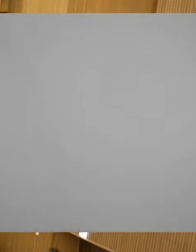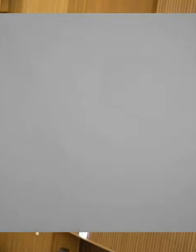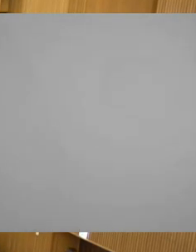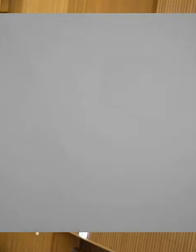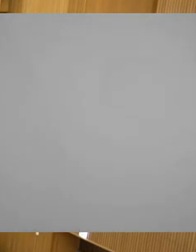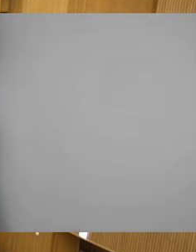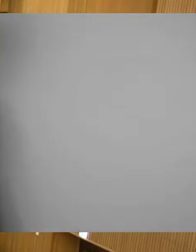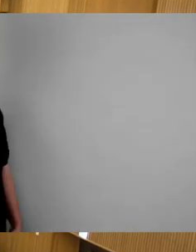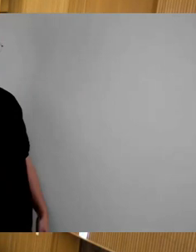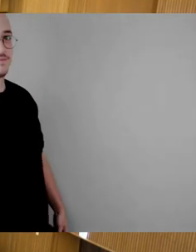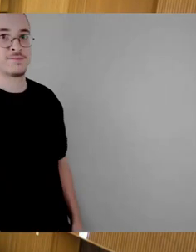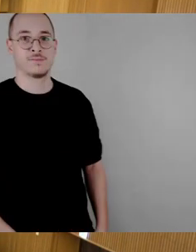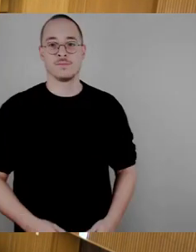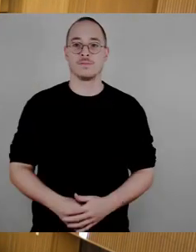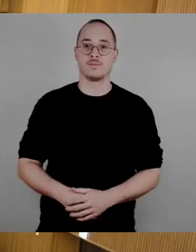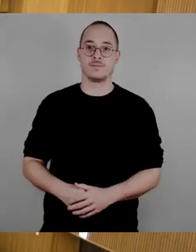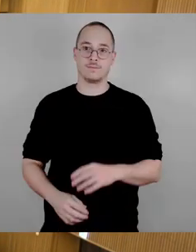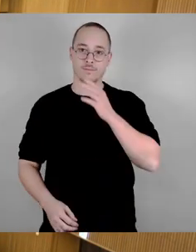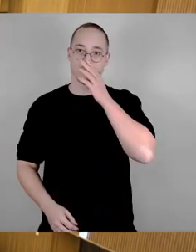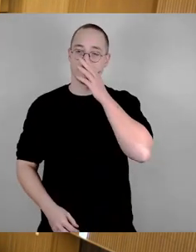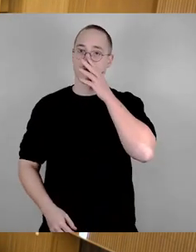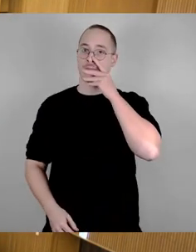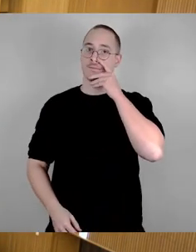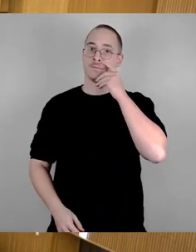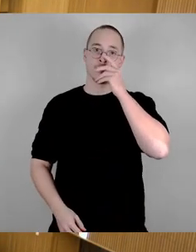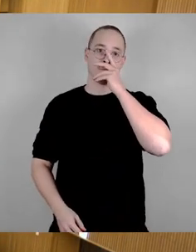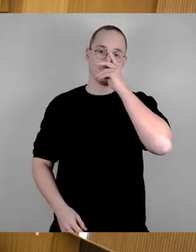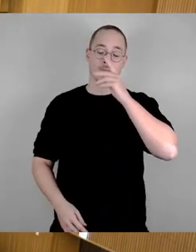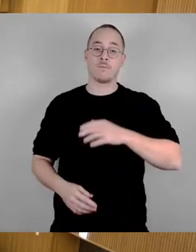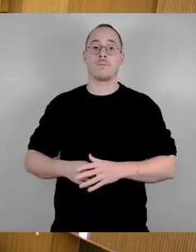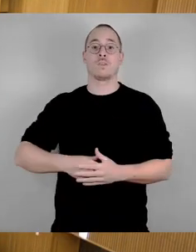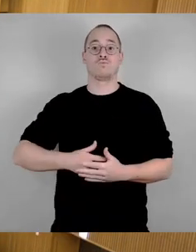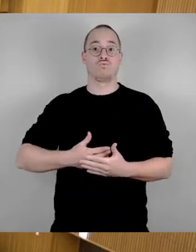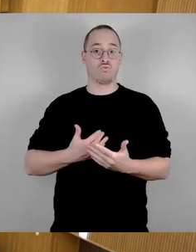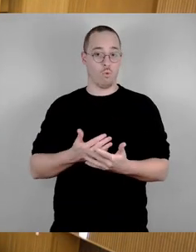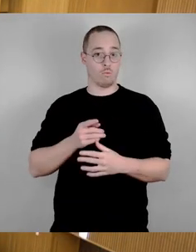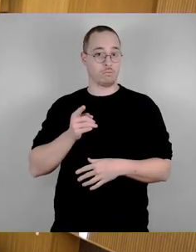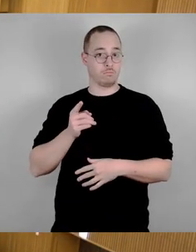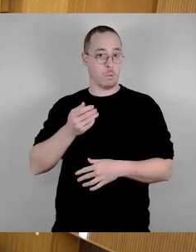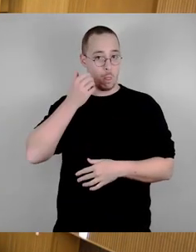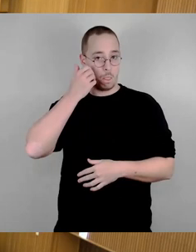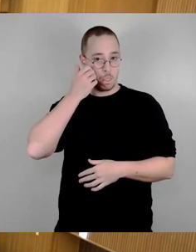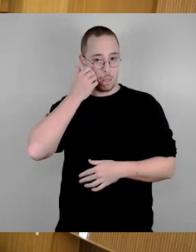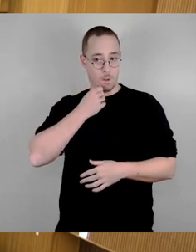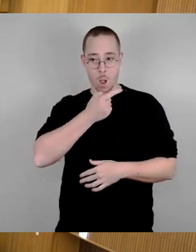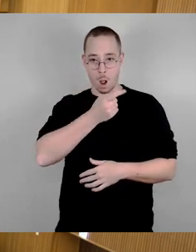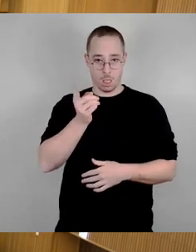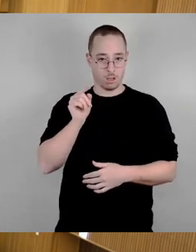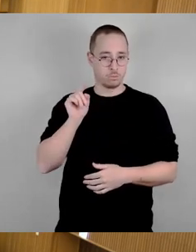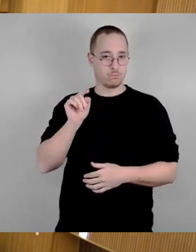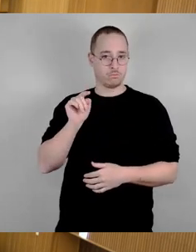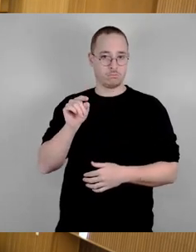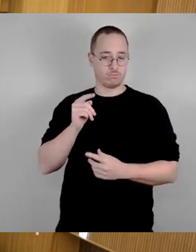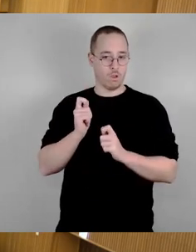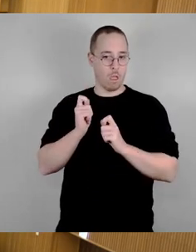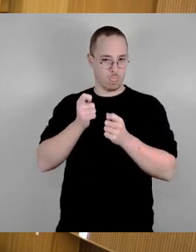Sehr geehrter Herr Oberbürgermeister, liebe Kolleginnen und Kollegen, wir werden diesen Antrag bzw. der geänderten